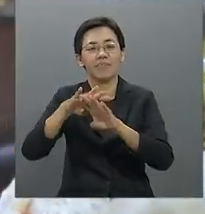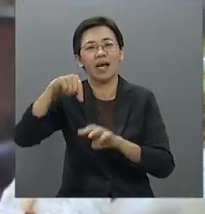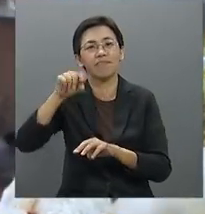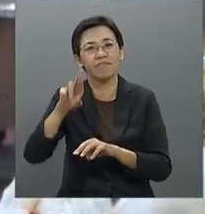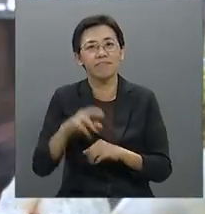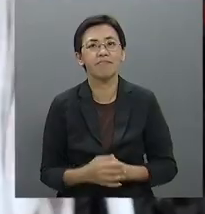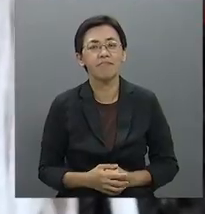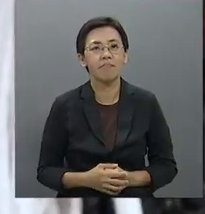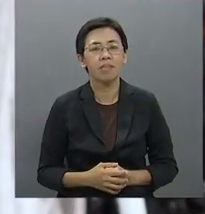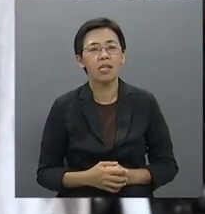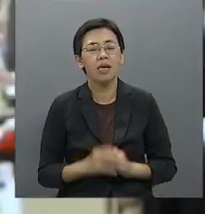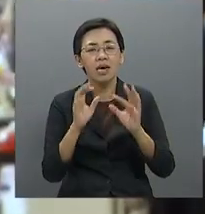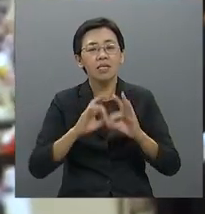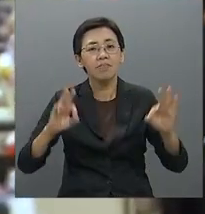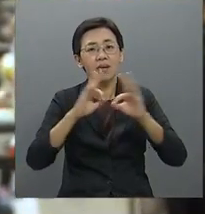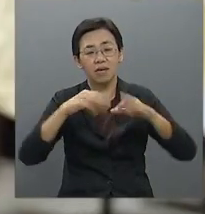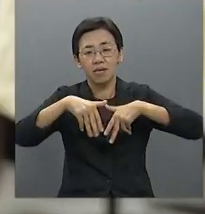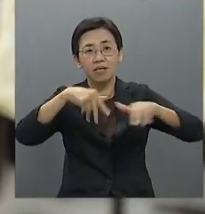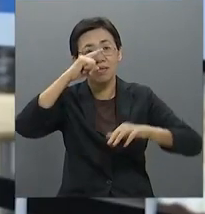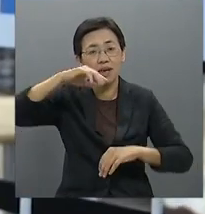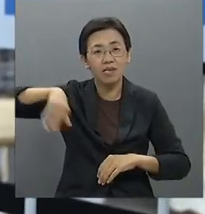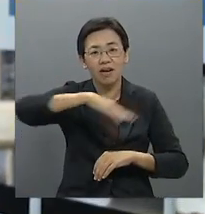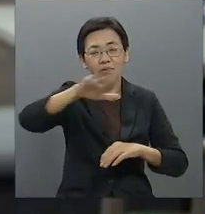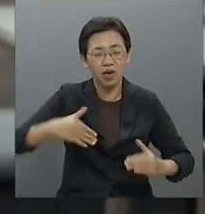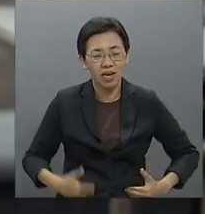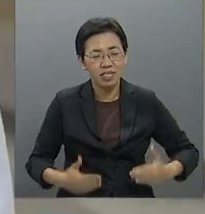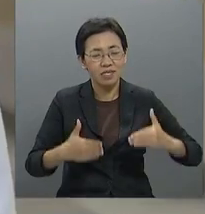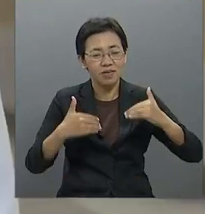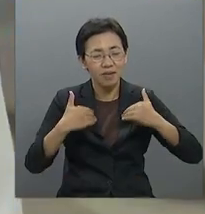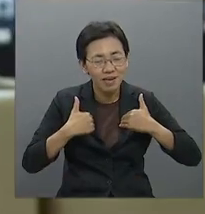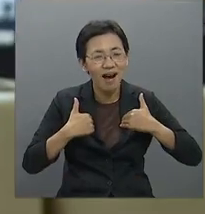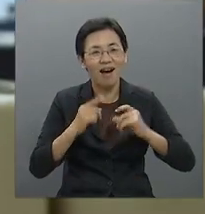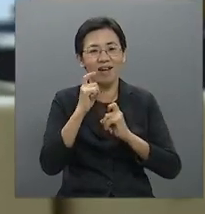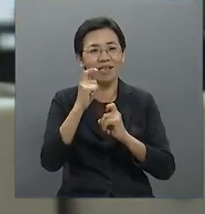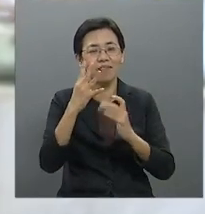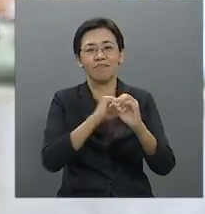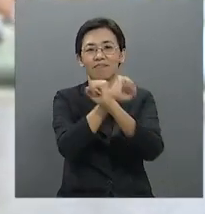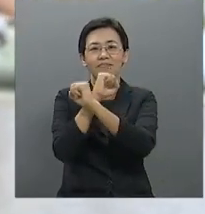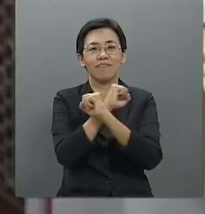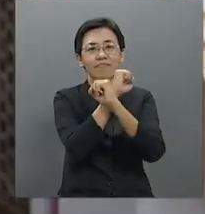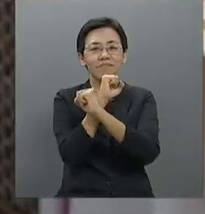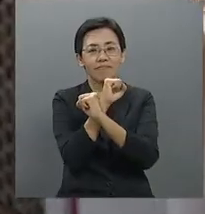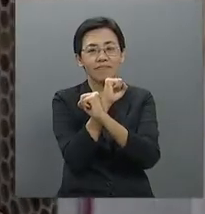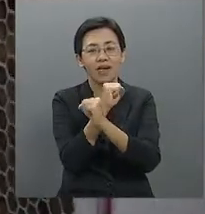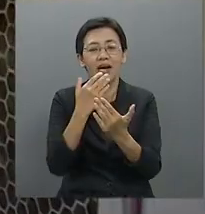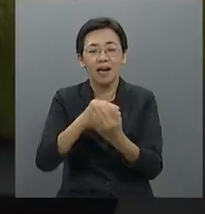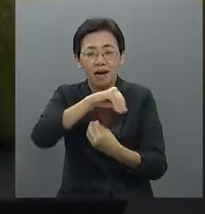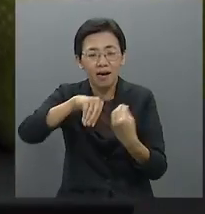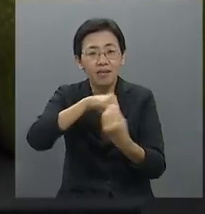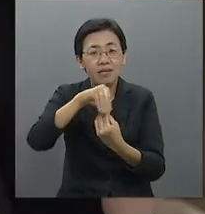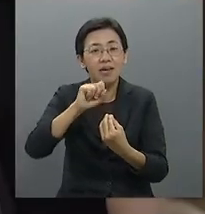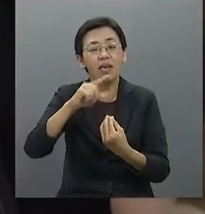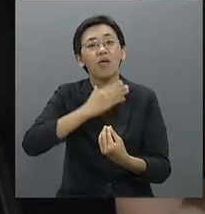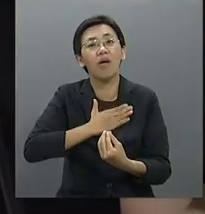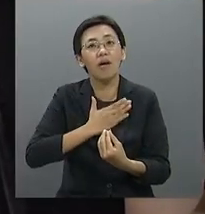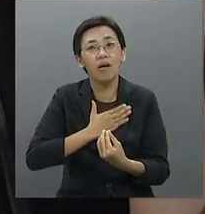ก็เพื่อให้คนไทยทุกคนดำเนิชีวิตได้อย่างปลอดภัยสุดท้ายเศรษฐกของประเทศเราจะเดินหนา